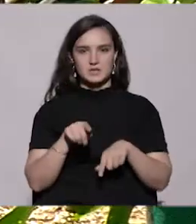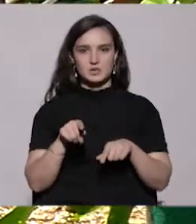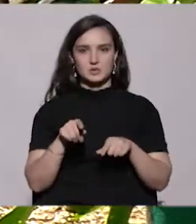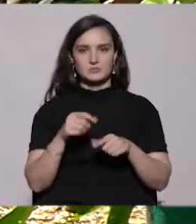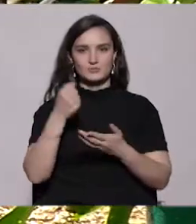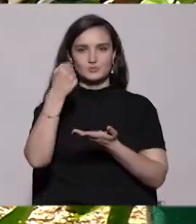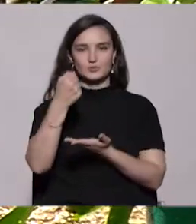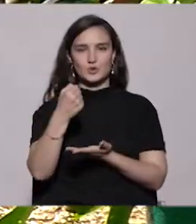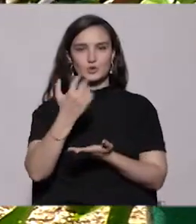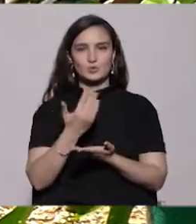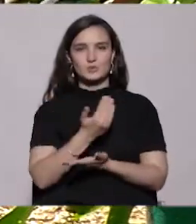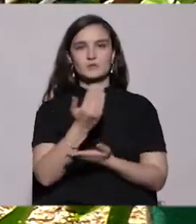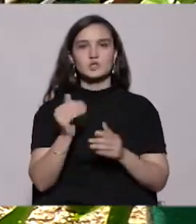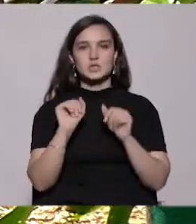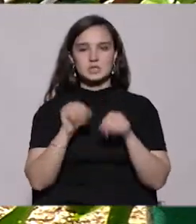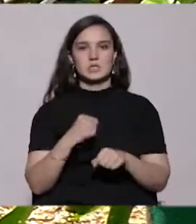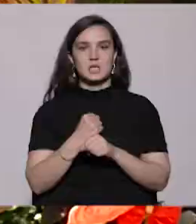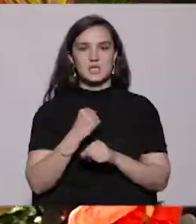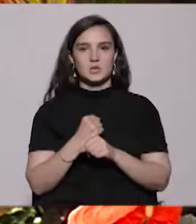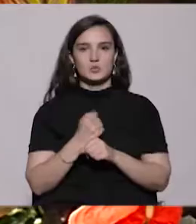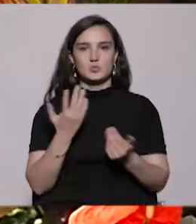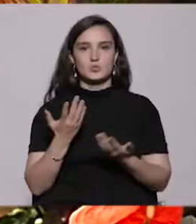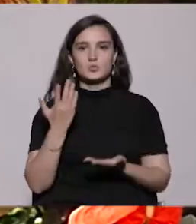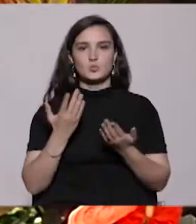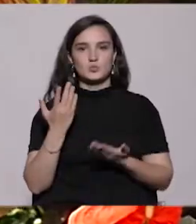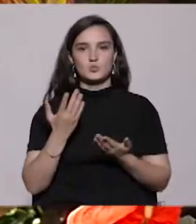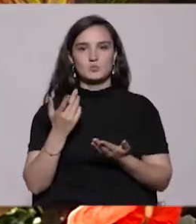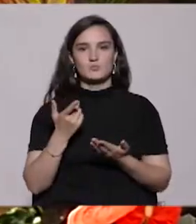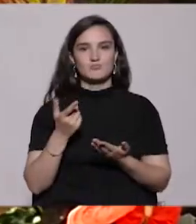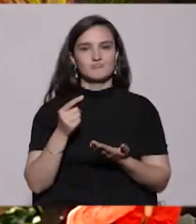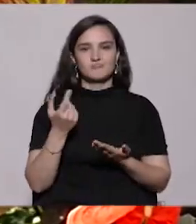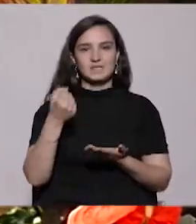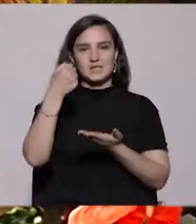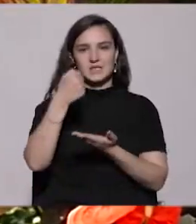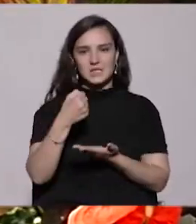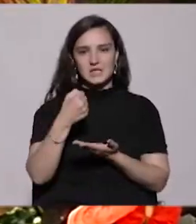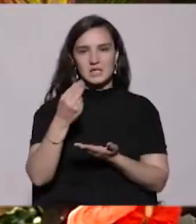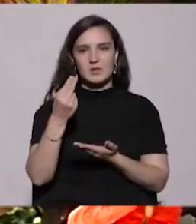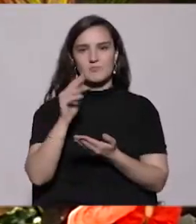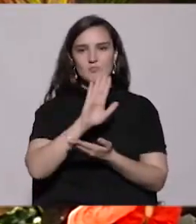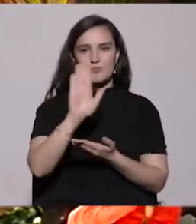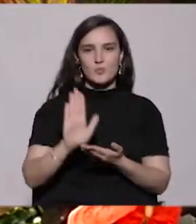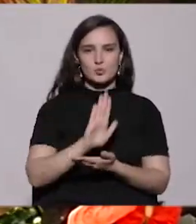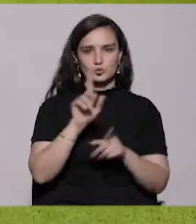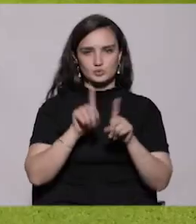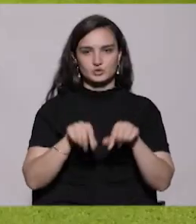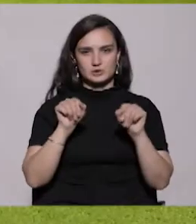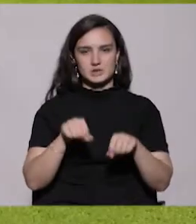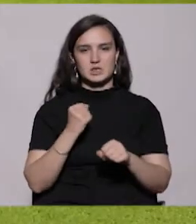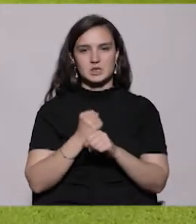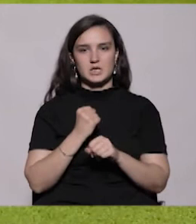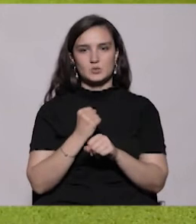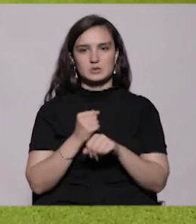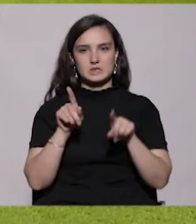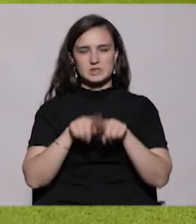დოქში. თუ თქვენ შეგიძლიათ გააკეთოთ ქოთანი, ქილა, არა აქვს მნიშვნელობა და ფონით შეგიძლიათ